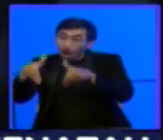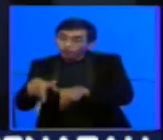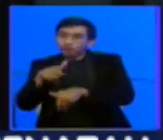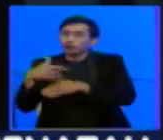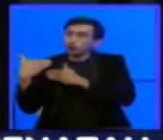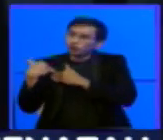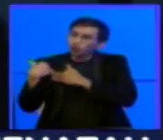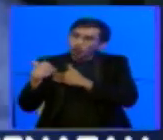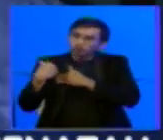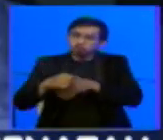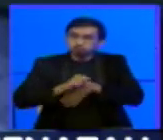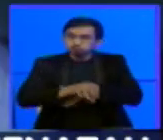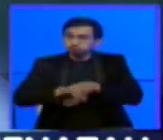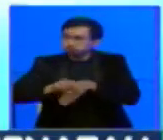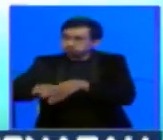penyemprotan disinfektan.